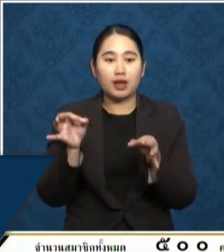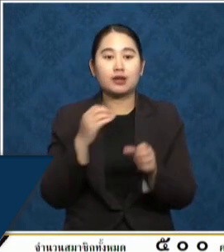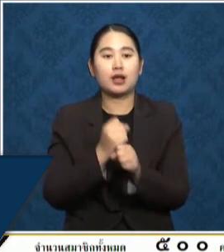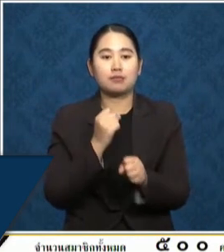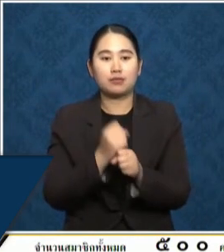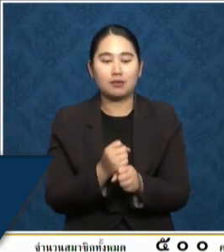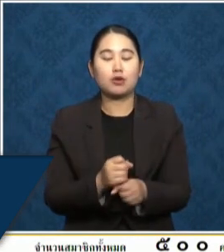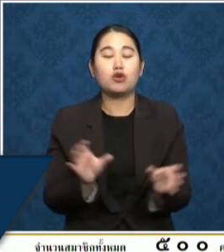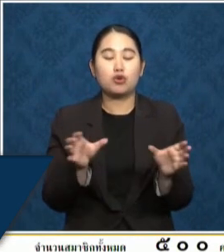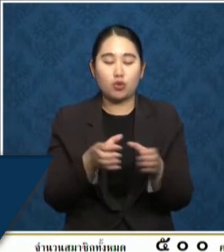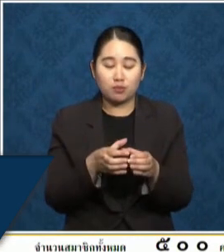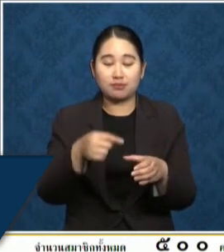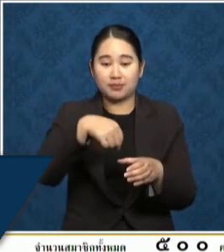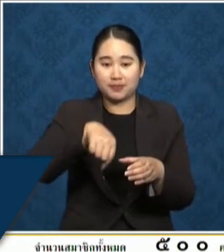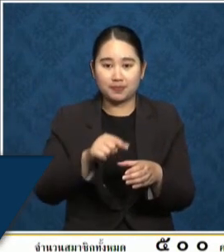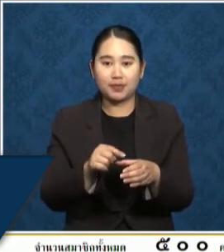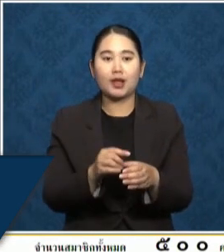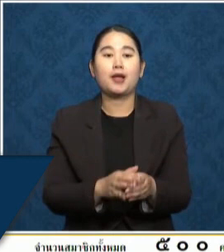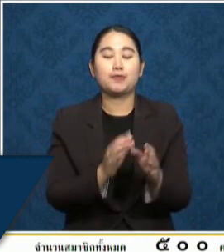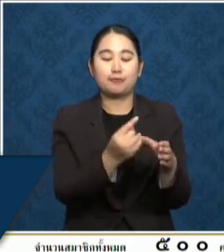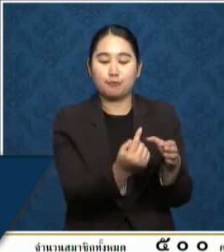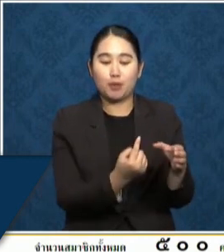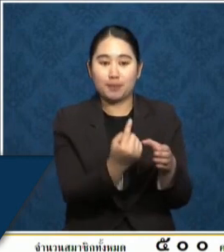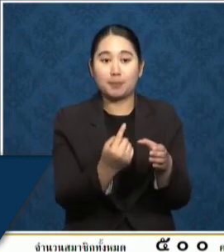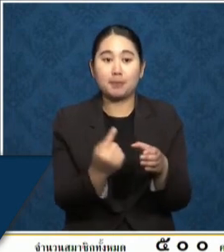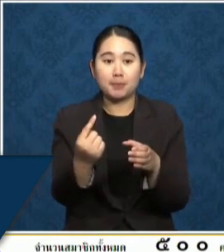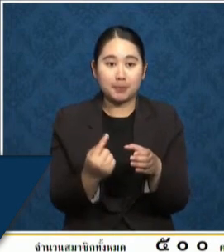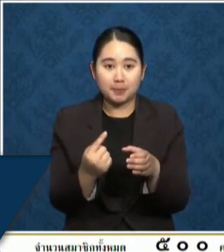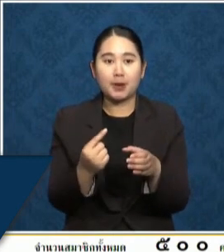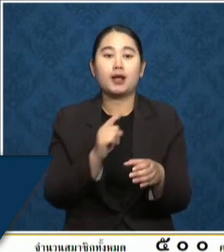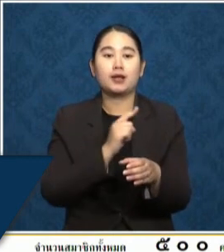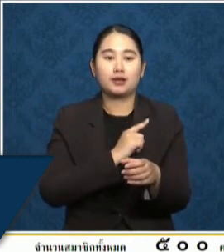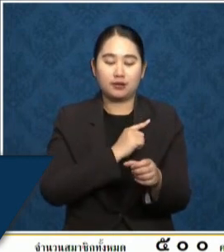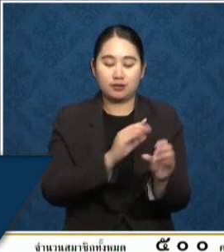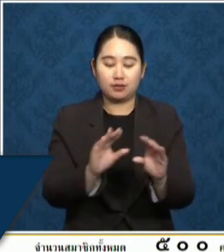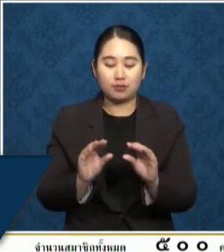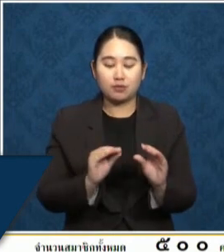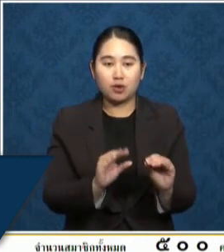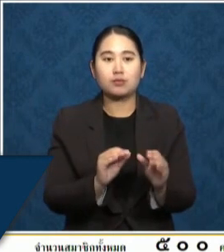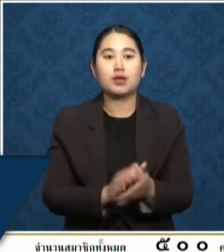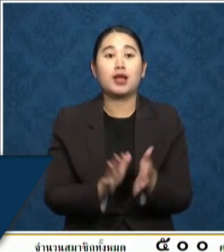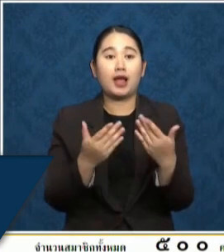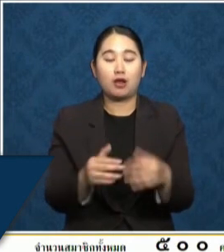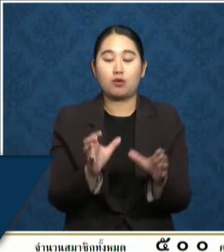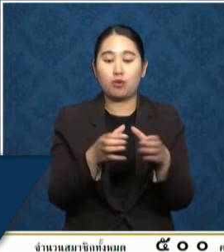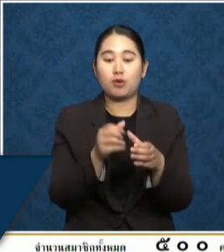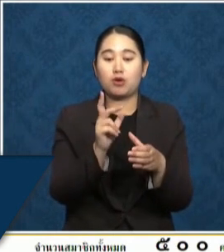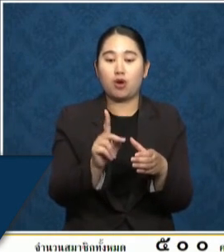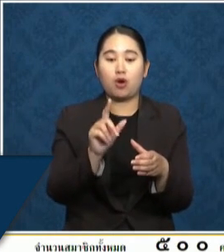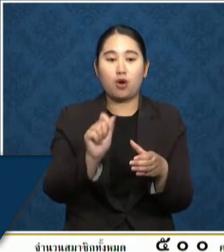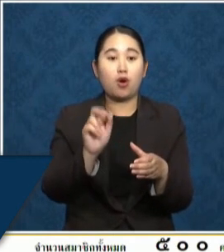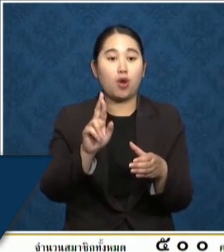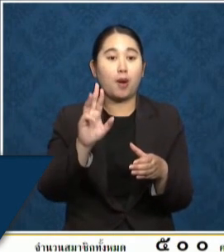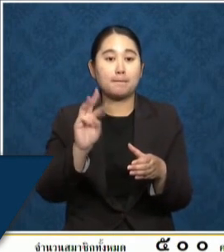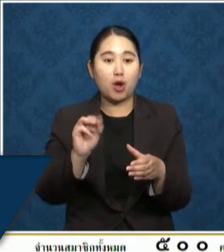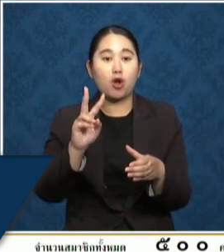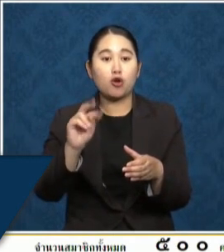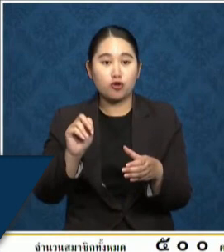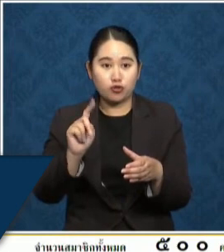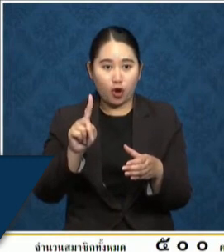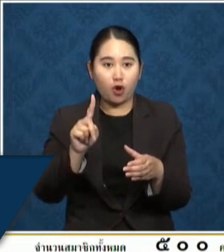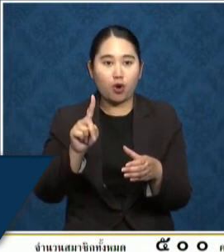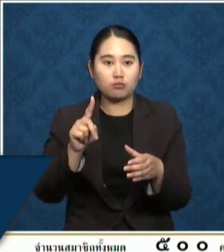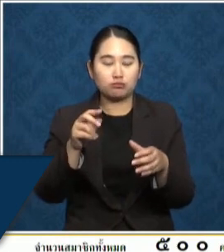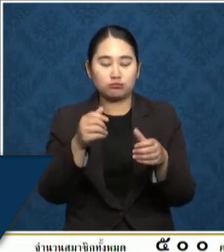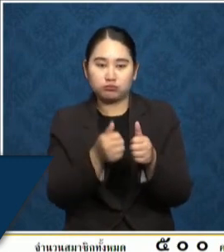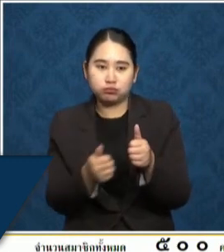มีความหากหรายของบุคกากรหรอหนวยงารต่ๆและรวมถงการทำให้กรมนอนั้นมีสถานะเหนือส